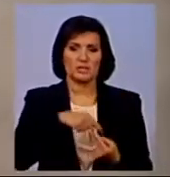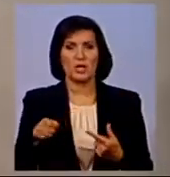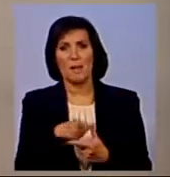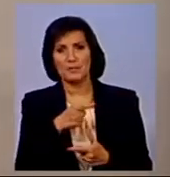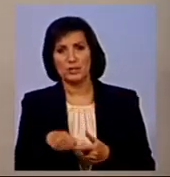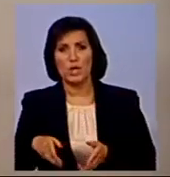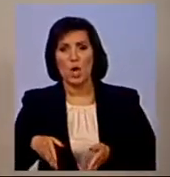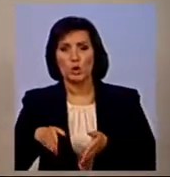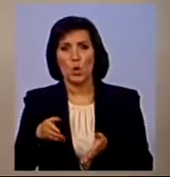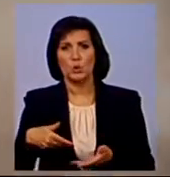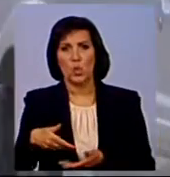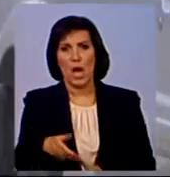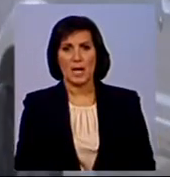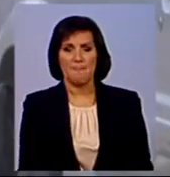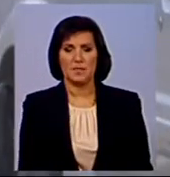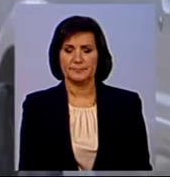тротуарами.